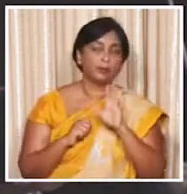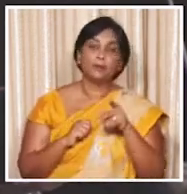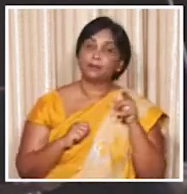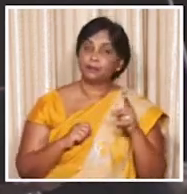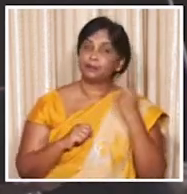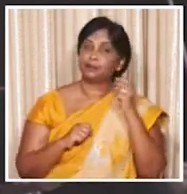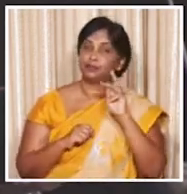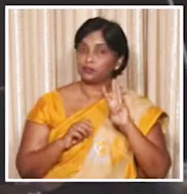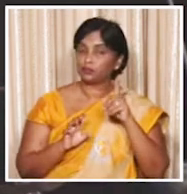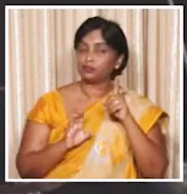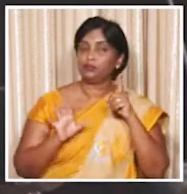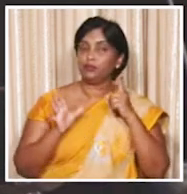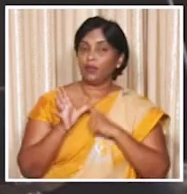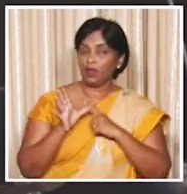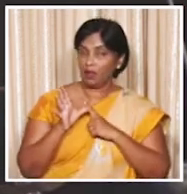2023-8-7